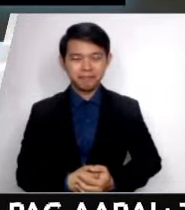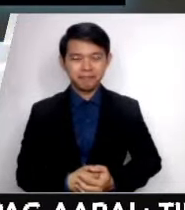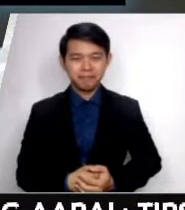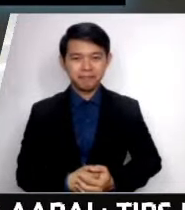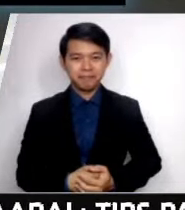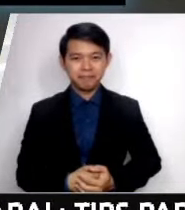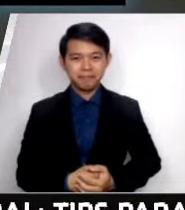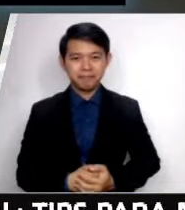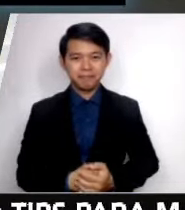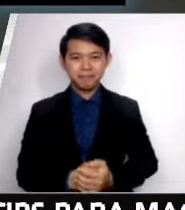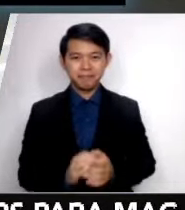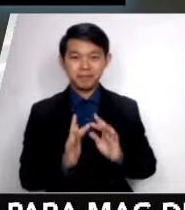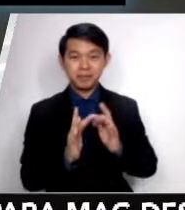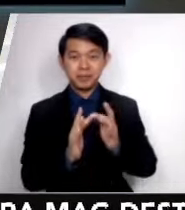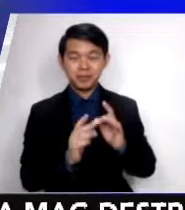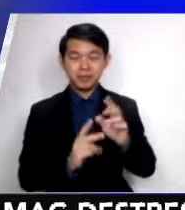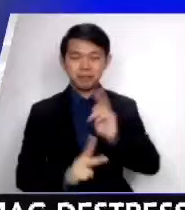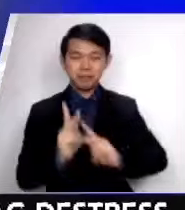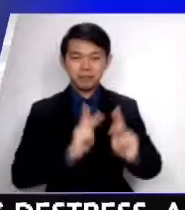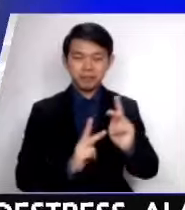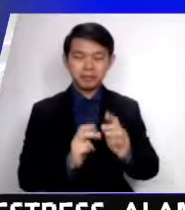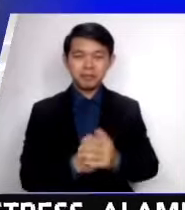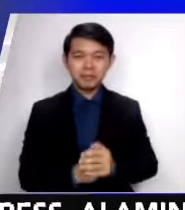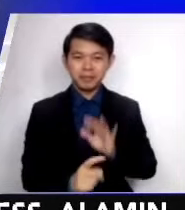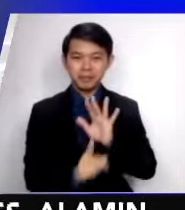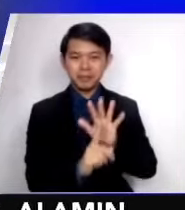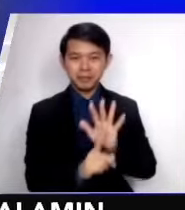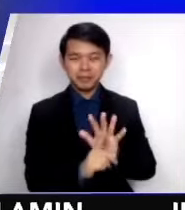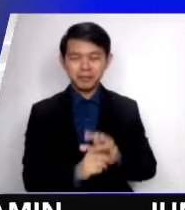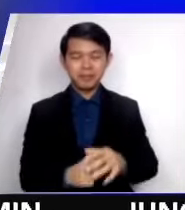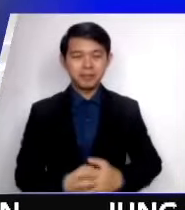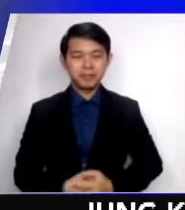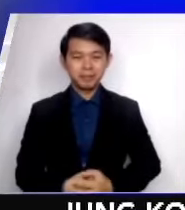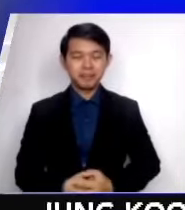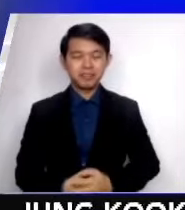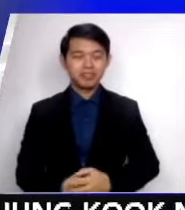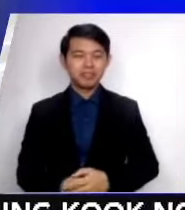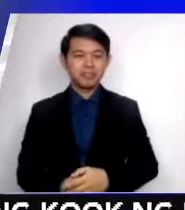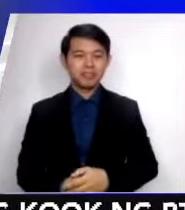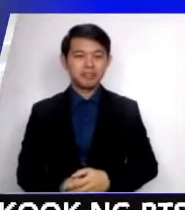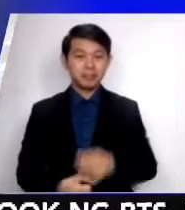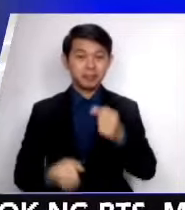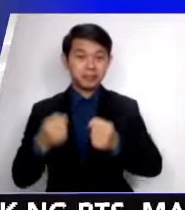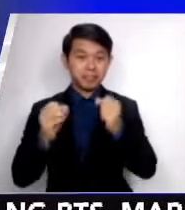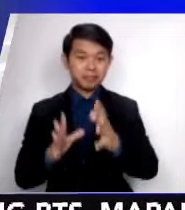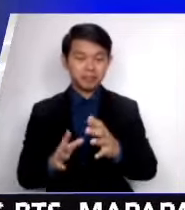Ace na nagtsagang maghintay. Joseph Morong, nagbabalita para sa GMA Integrated News.